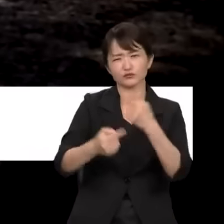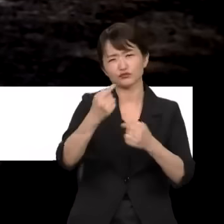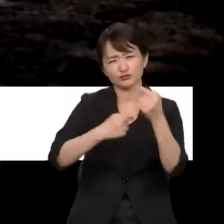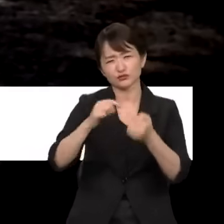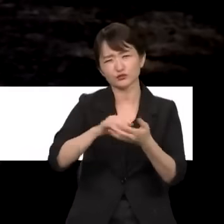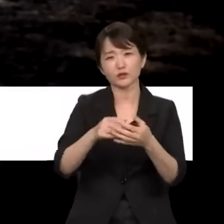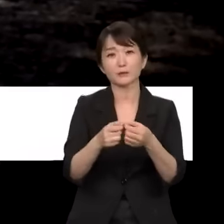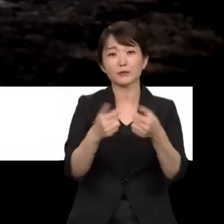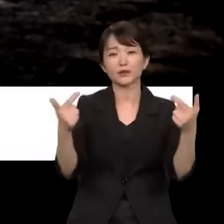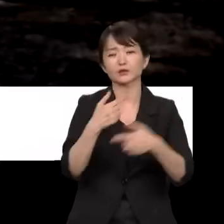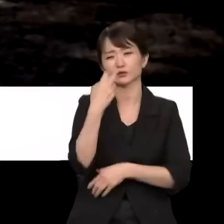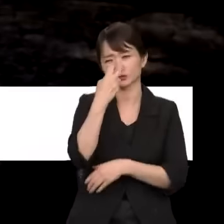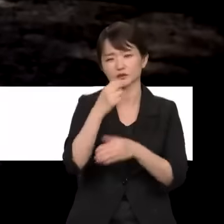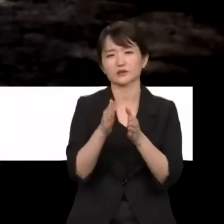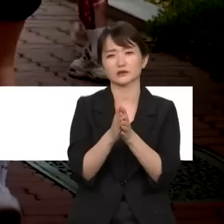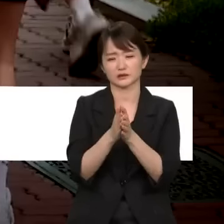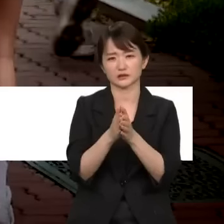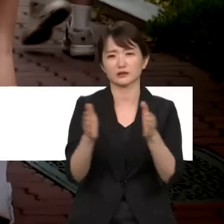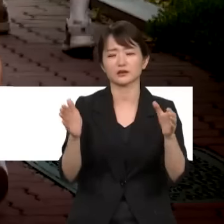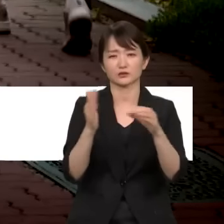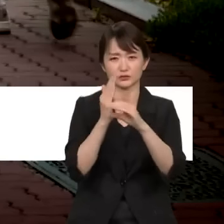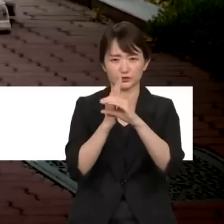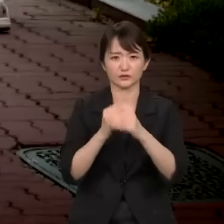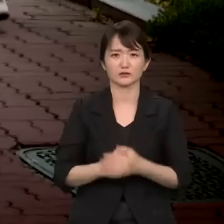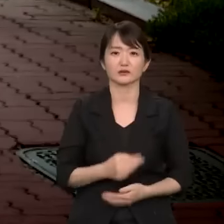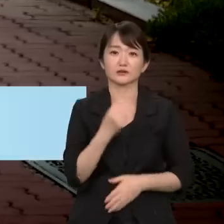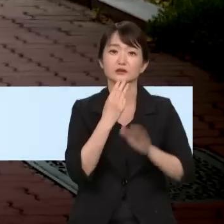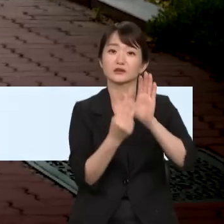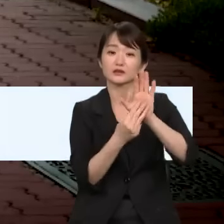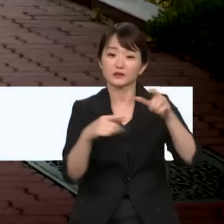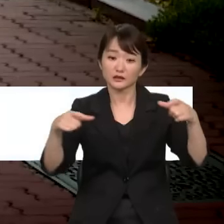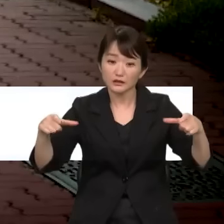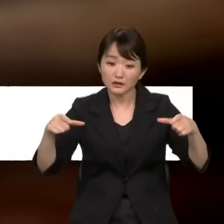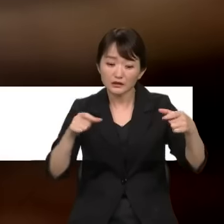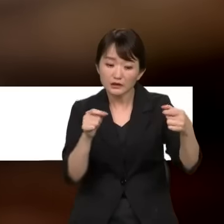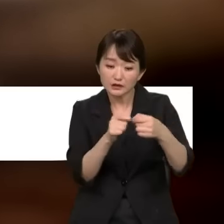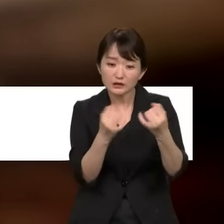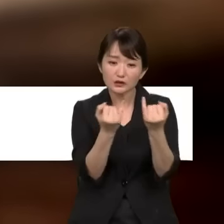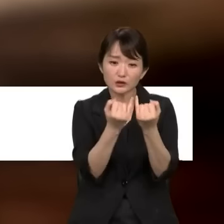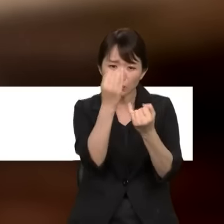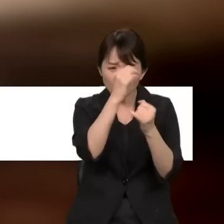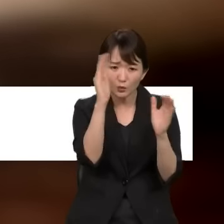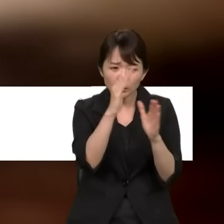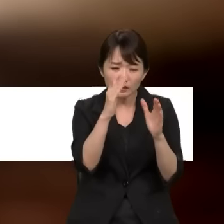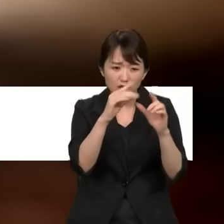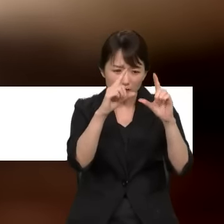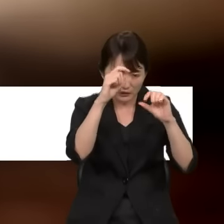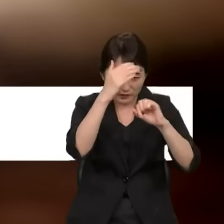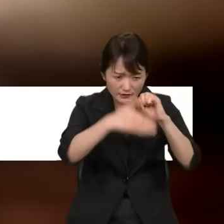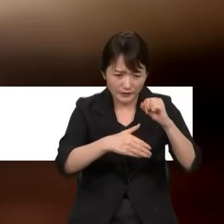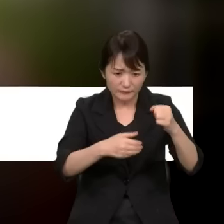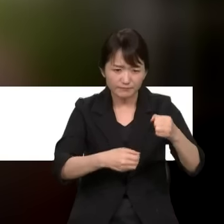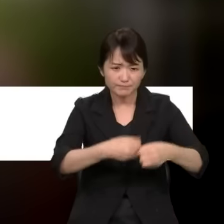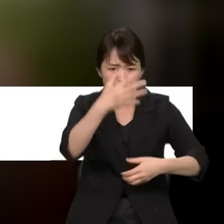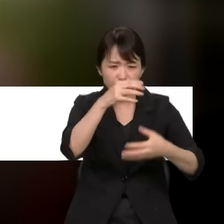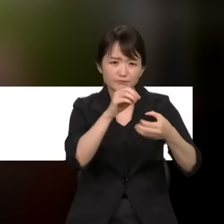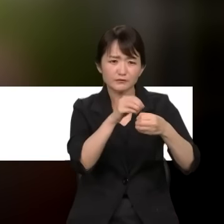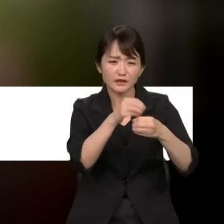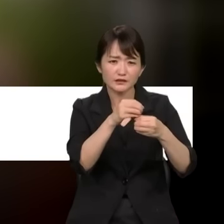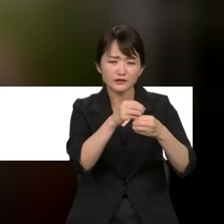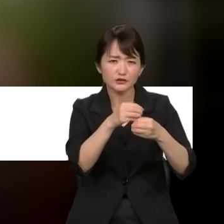수사도 속속 진행되고 있습니다 서울 관구에 인근 생들의 페이크 물을 제작한 고교생이